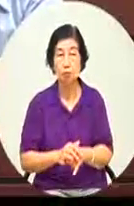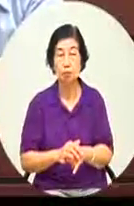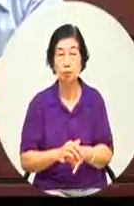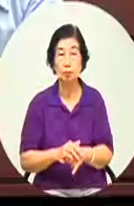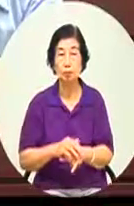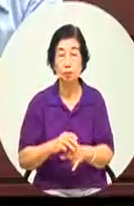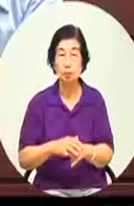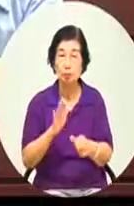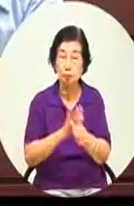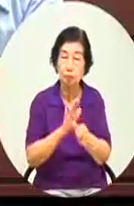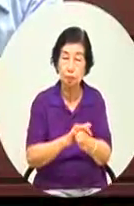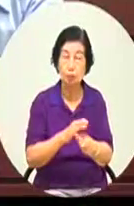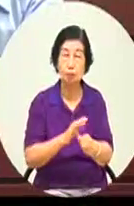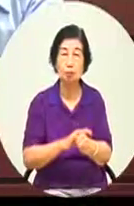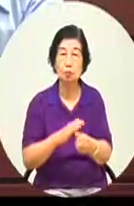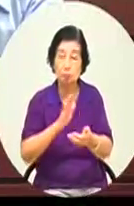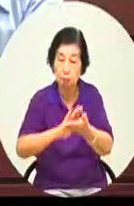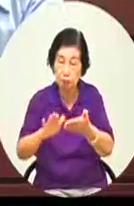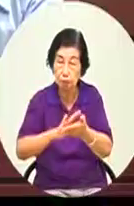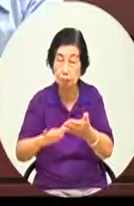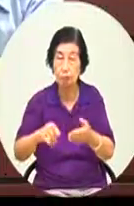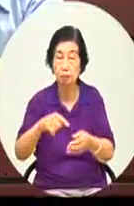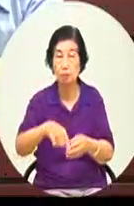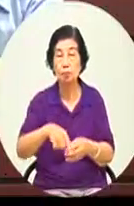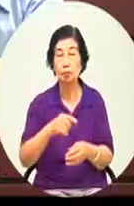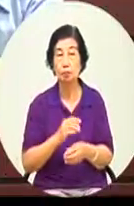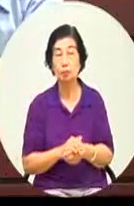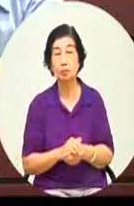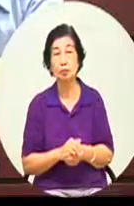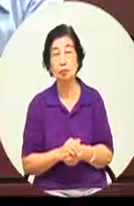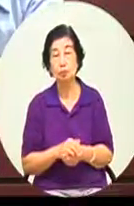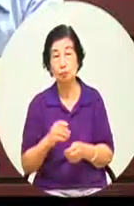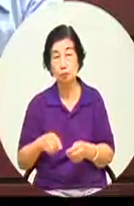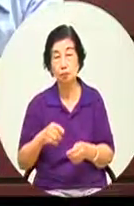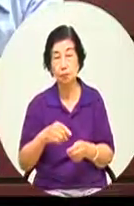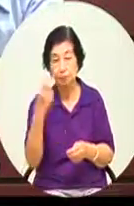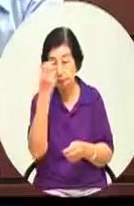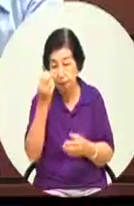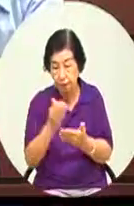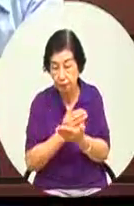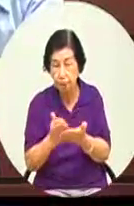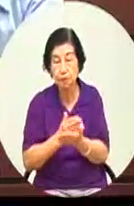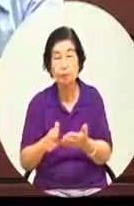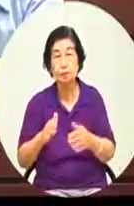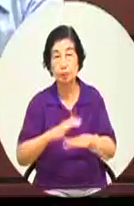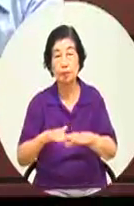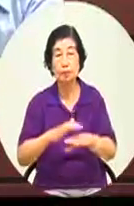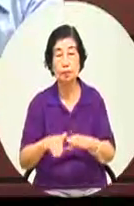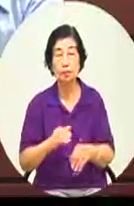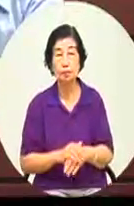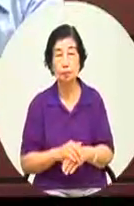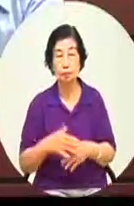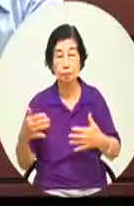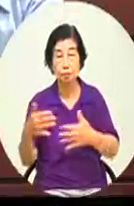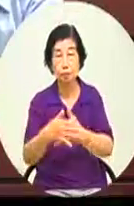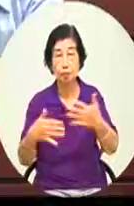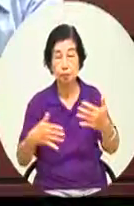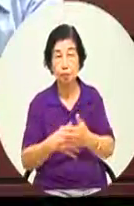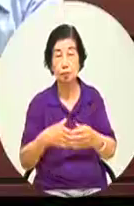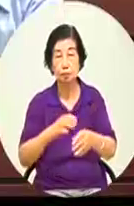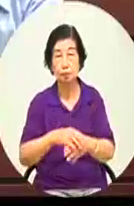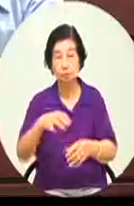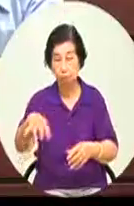导的计划，会有专家学者来共同审议。那我想我们也会站在这个交通单位